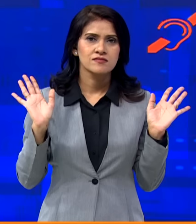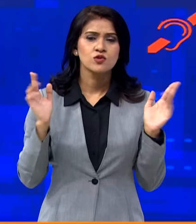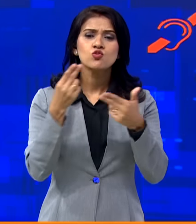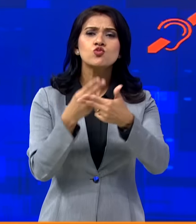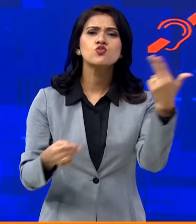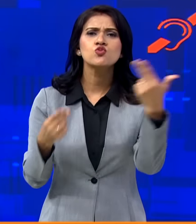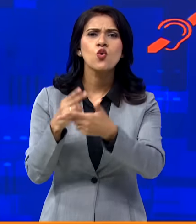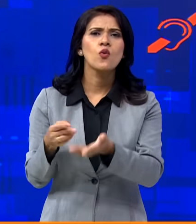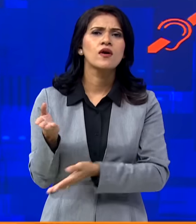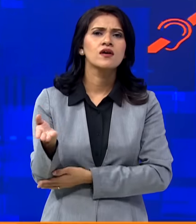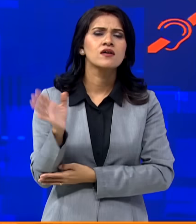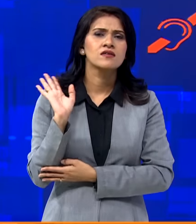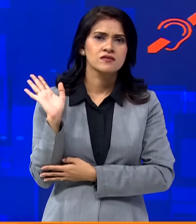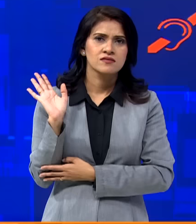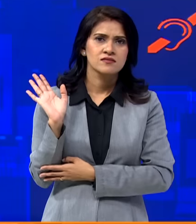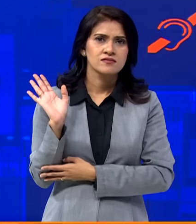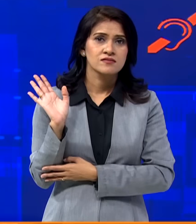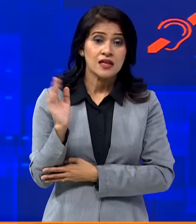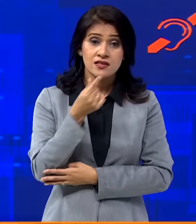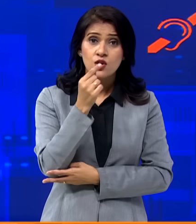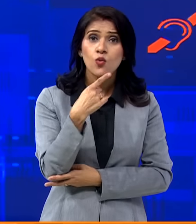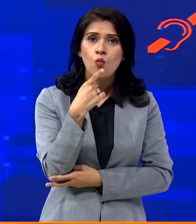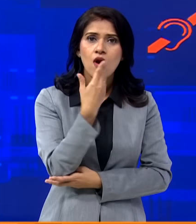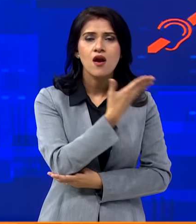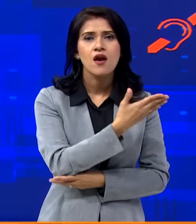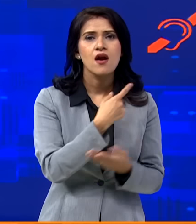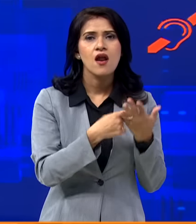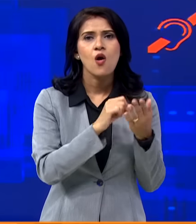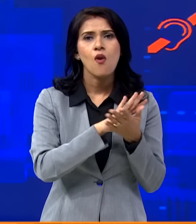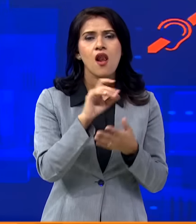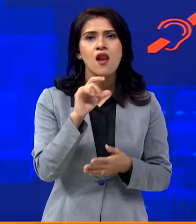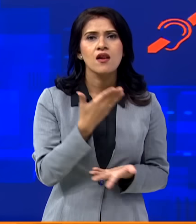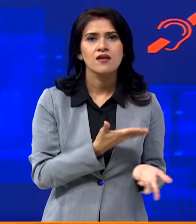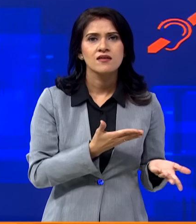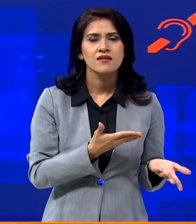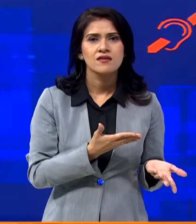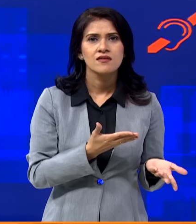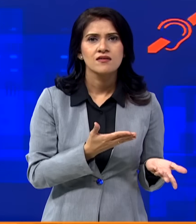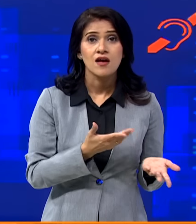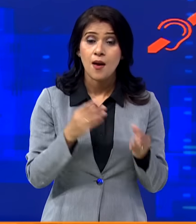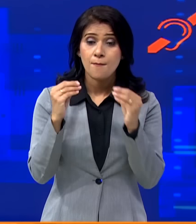राम काल्पनिक है राम काल्पनिक है बाबर वास्तविक